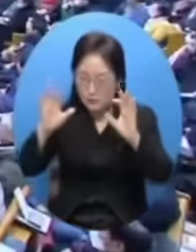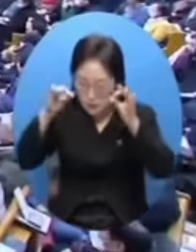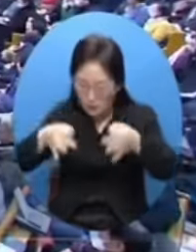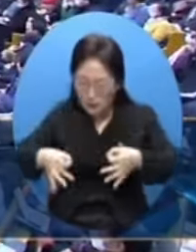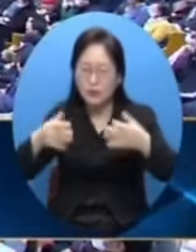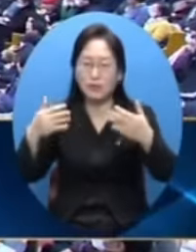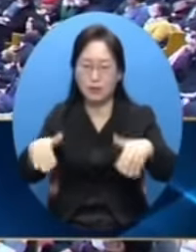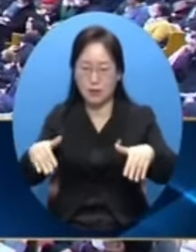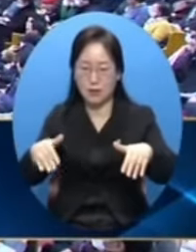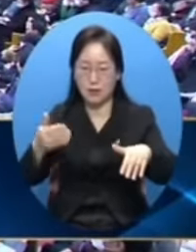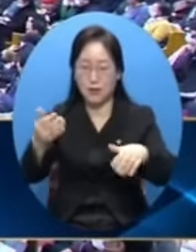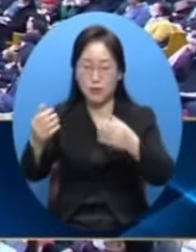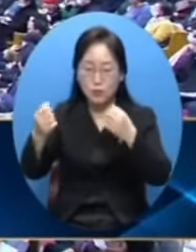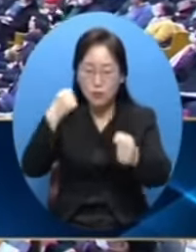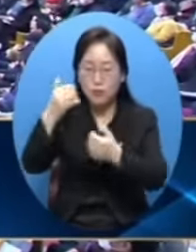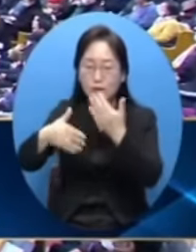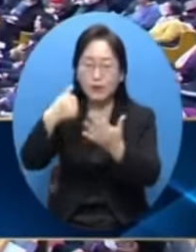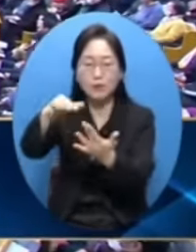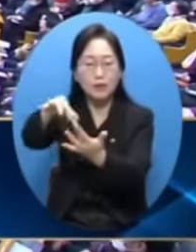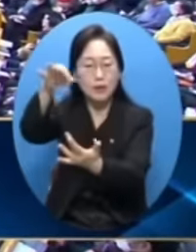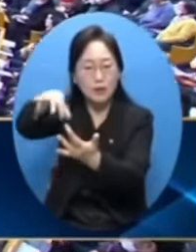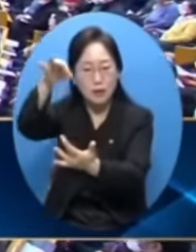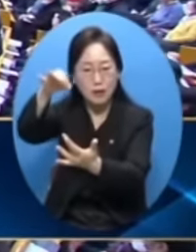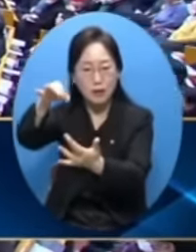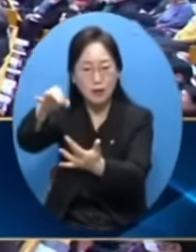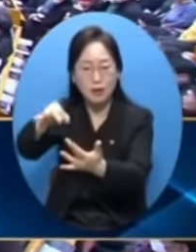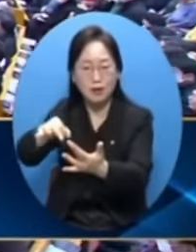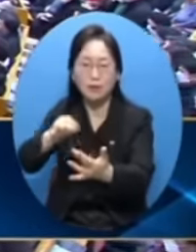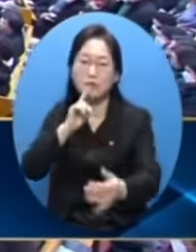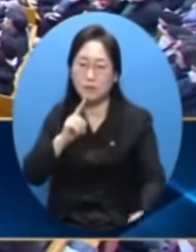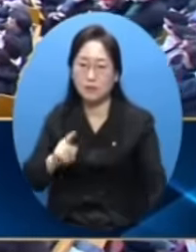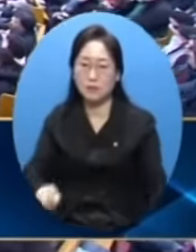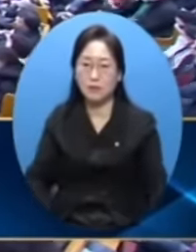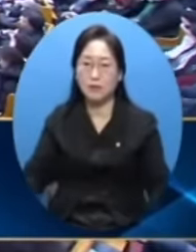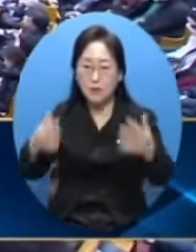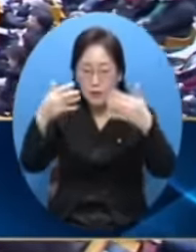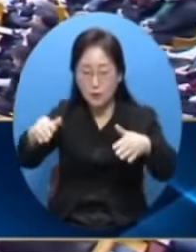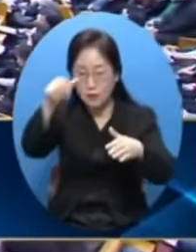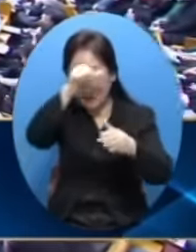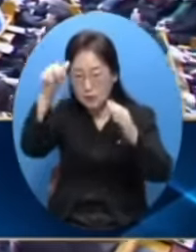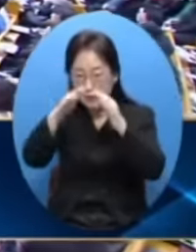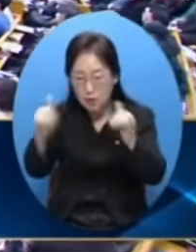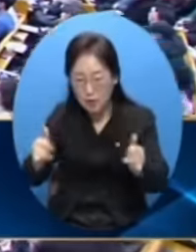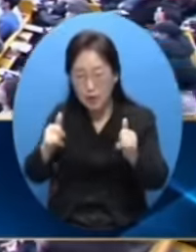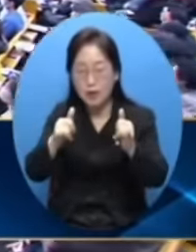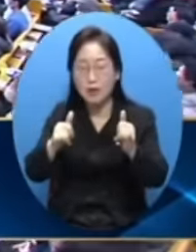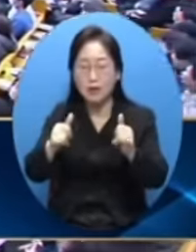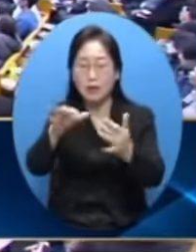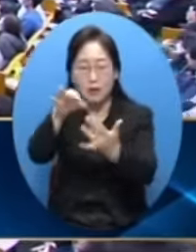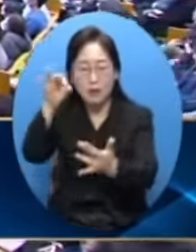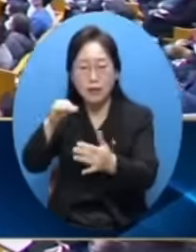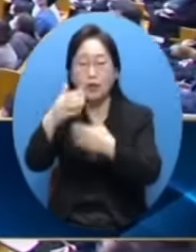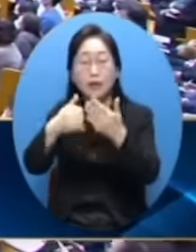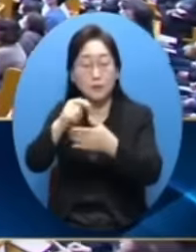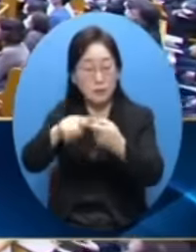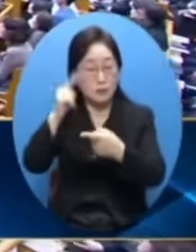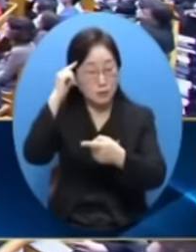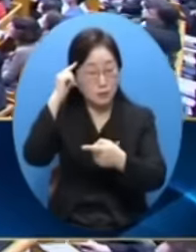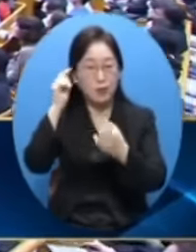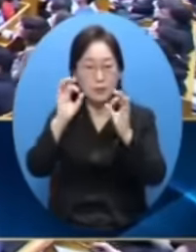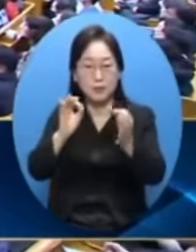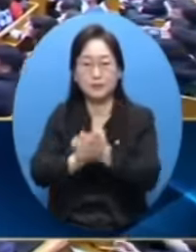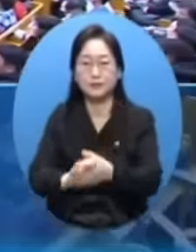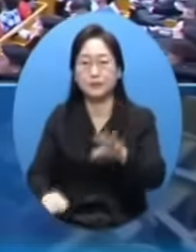우리를 택하셨다고 경 말씀하고 있는 것입니다 연약한 인생을 택하신 하나님에 대해서 생각해 보기 원합니다 41장